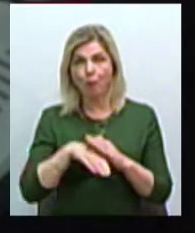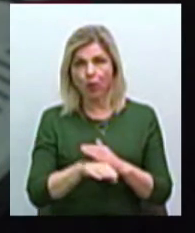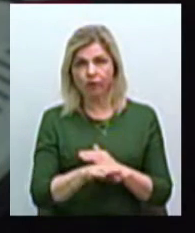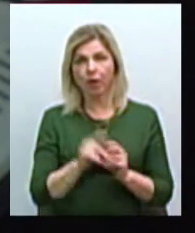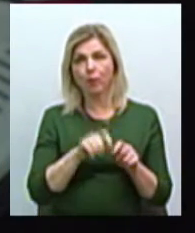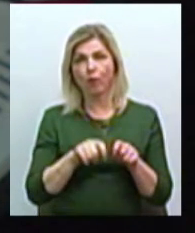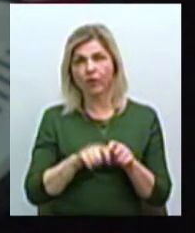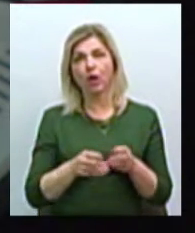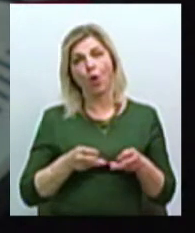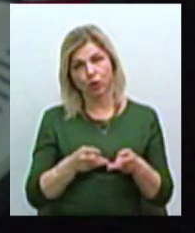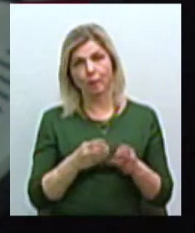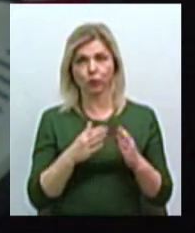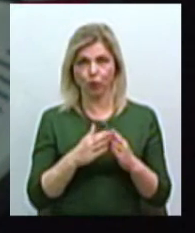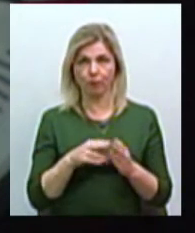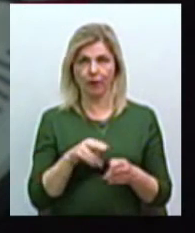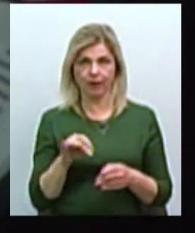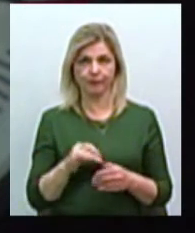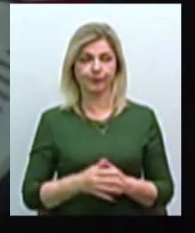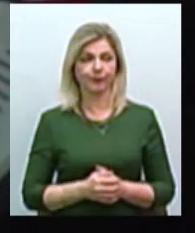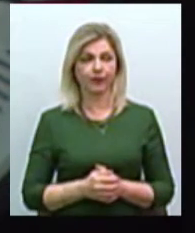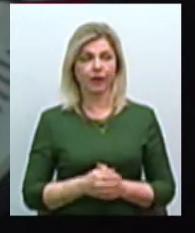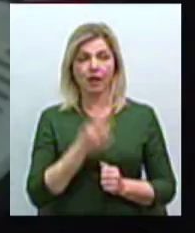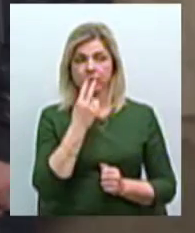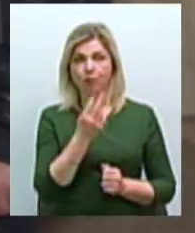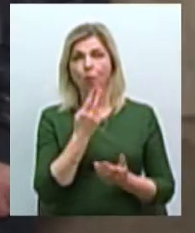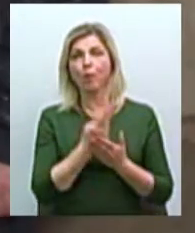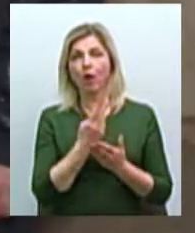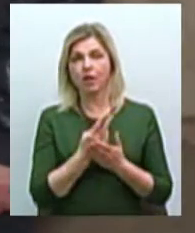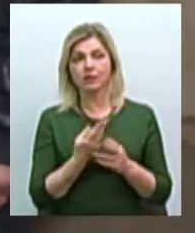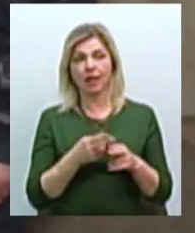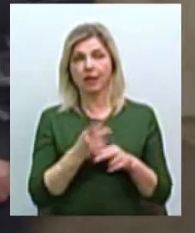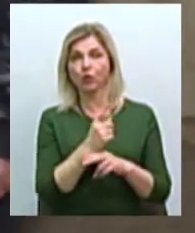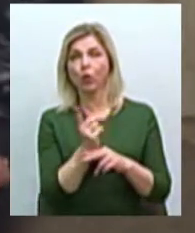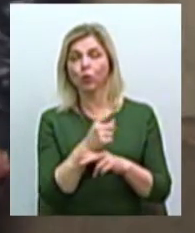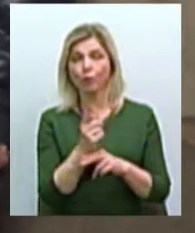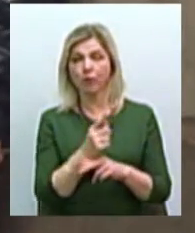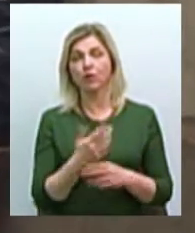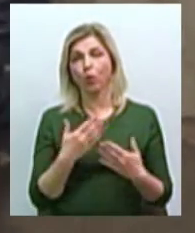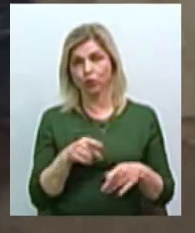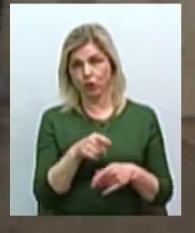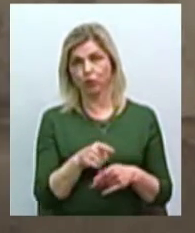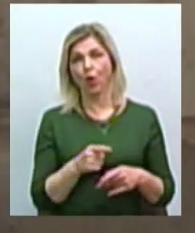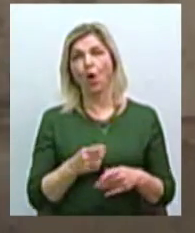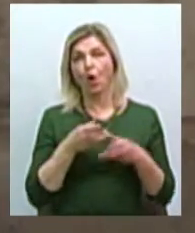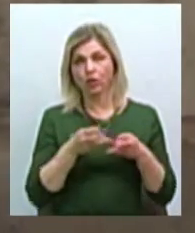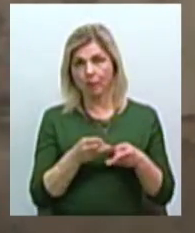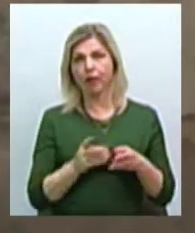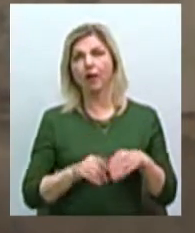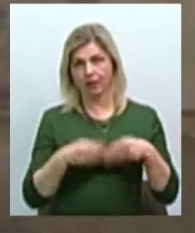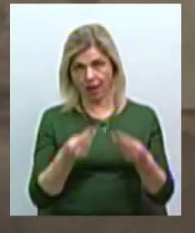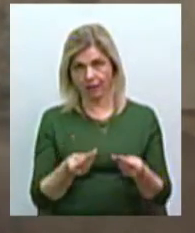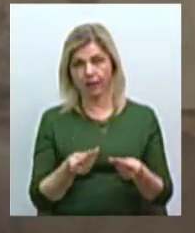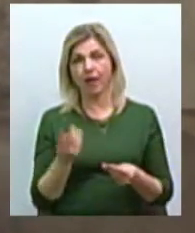чи опалюється будинок. Судячи по показникам манометрів, вже опалення дали. Тому треба відкрити